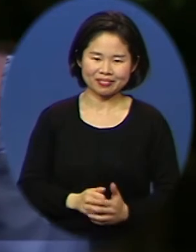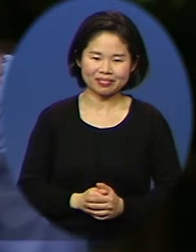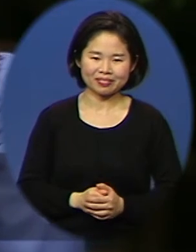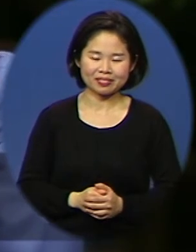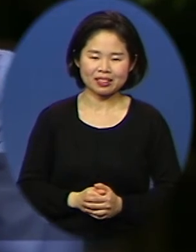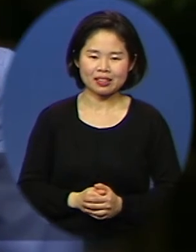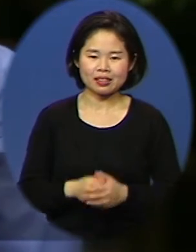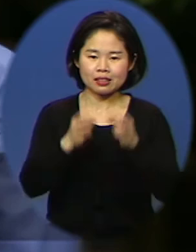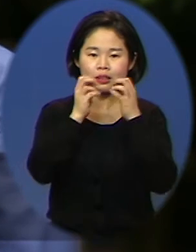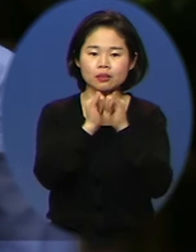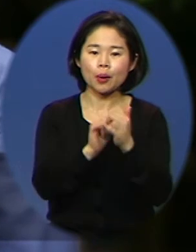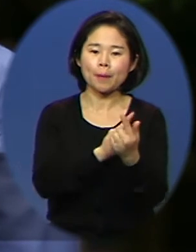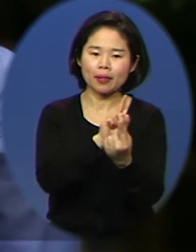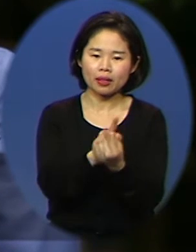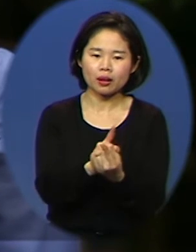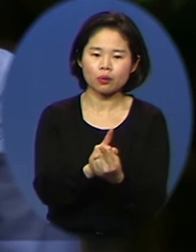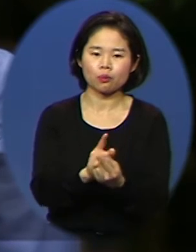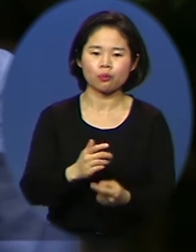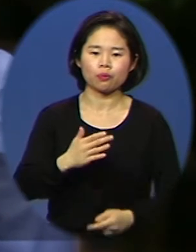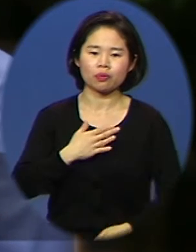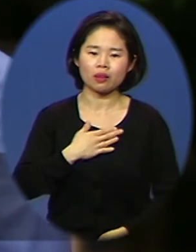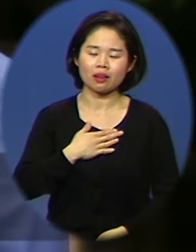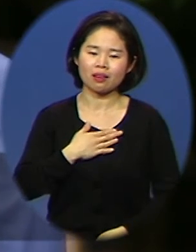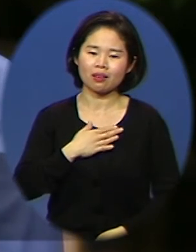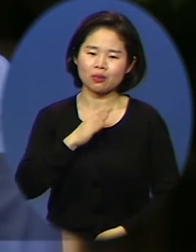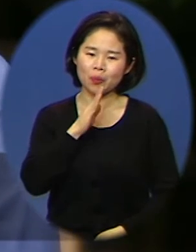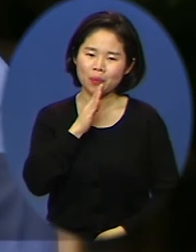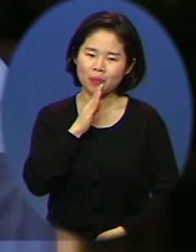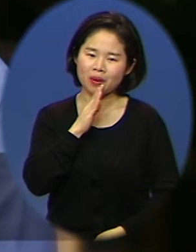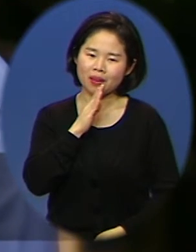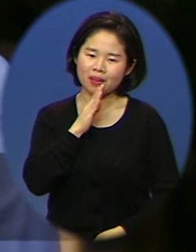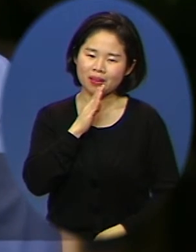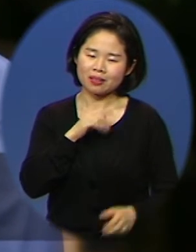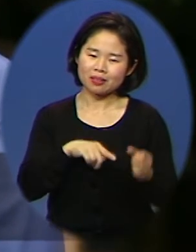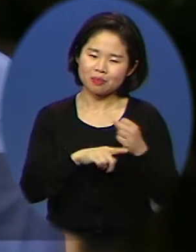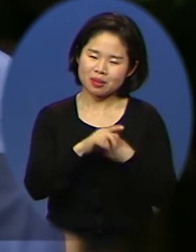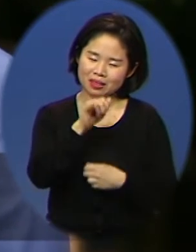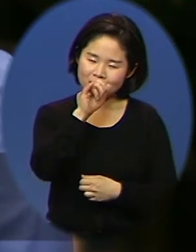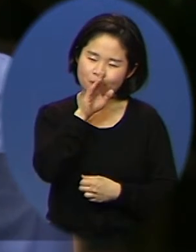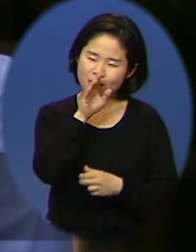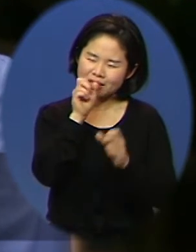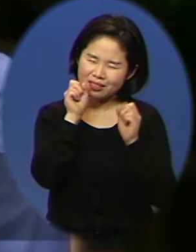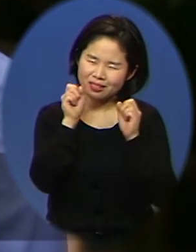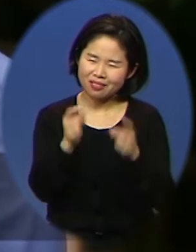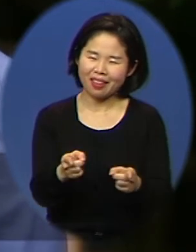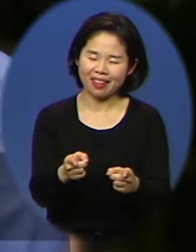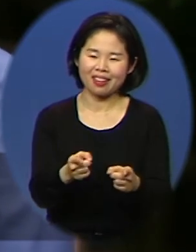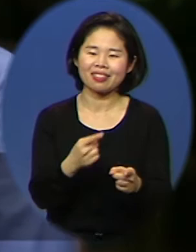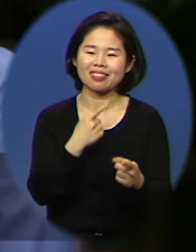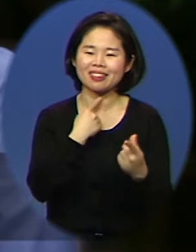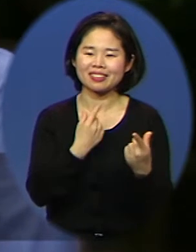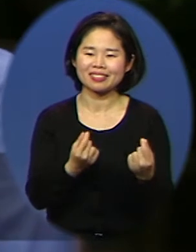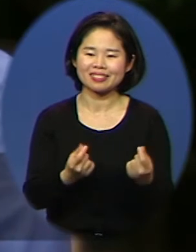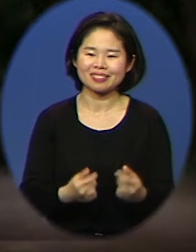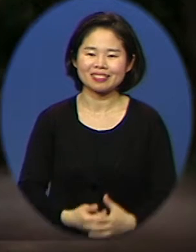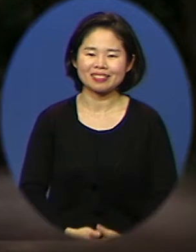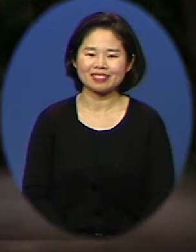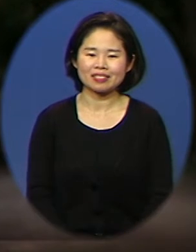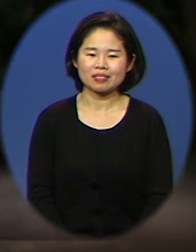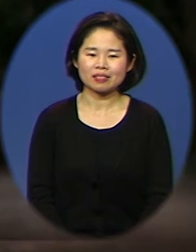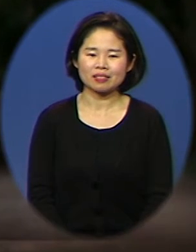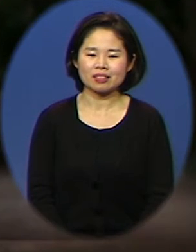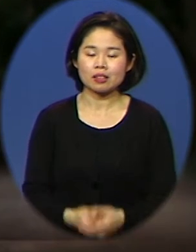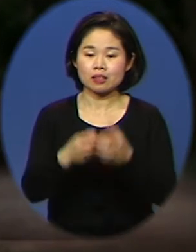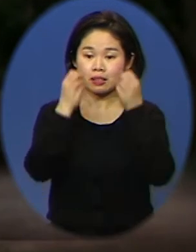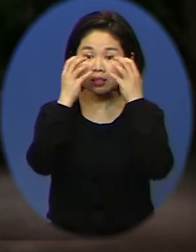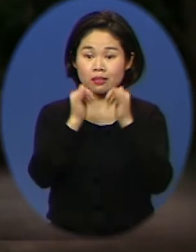새로운 분들을 만난 것도 그렇고 저한테는 하나의 좀 깊은 의미 있는 기회가 아니었나 그런 생각이 들었어요. 새로운